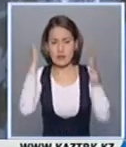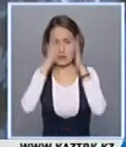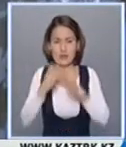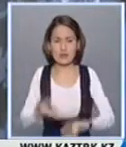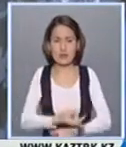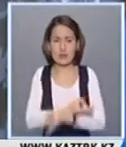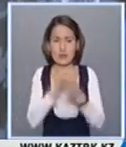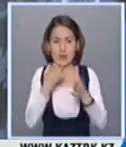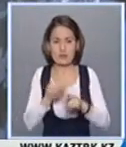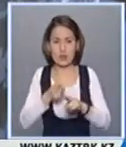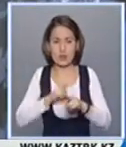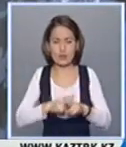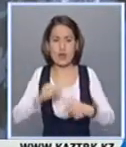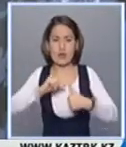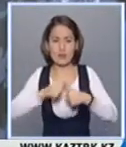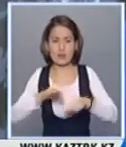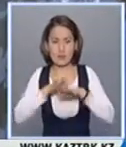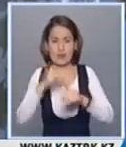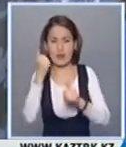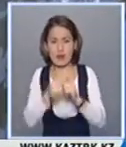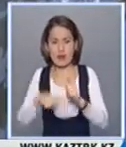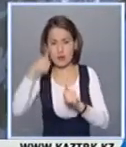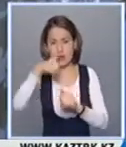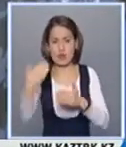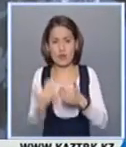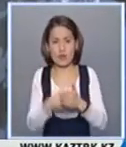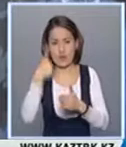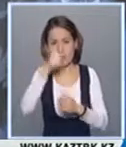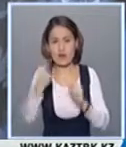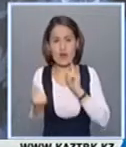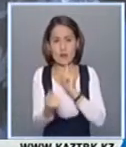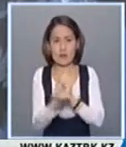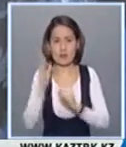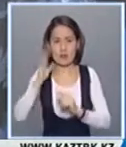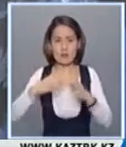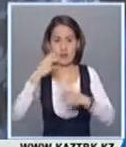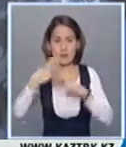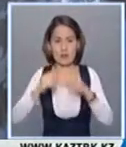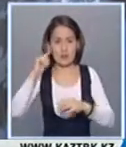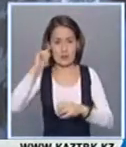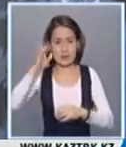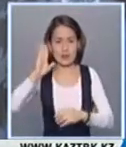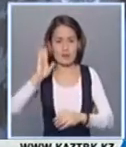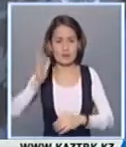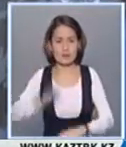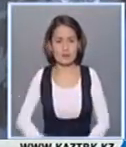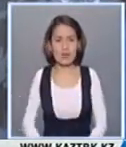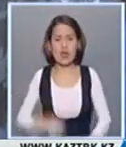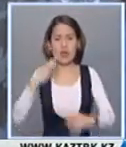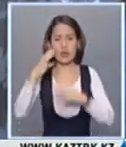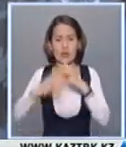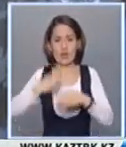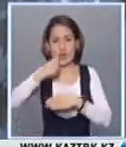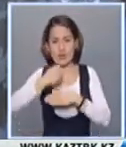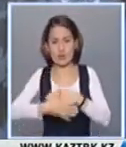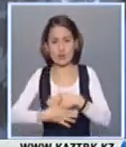керек десеңіз. Сөйтіп оның өте үлкен бір мейрам екенін бүкіл дүниежүзі мойындап отыр. Сондықтан да мына тоғыз жолдың торабы дүниенің